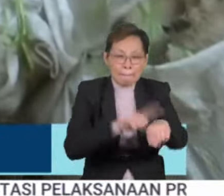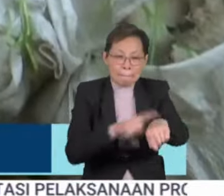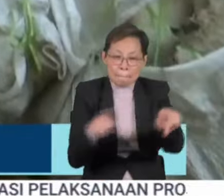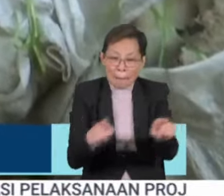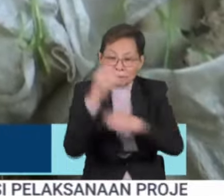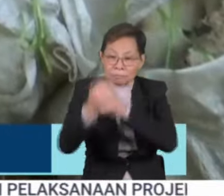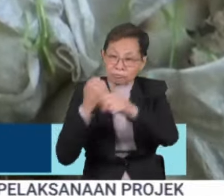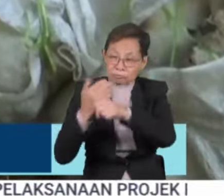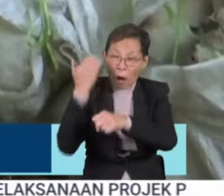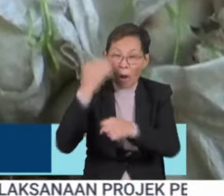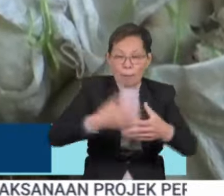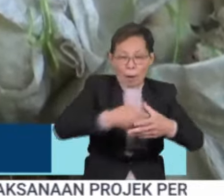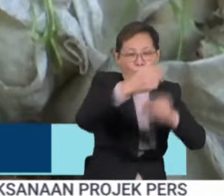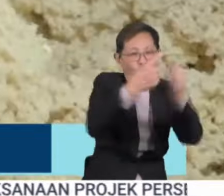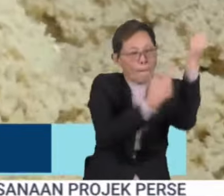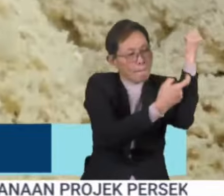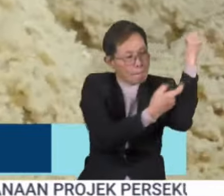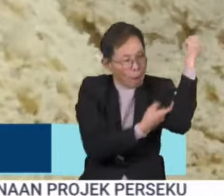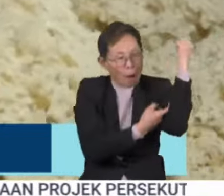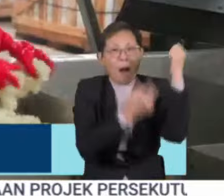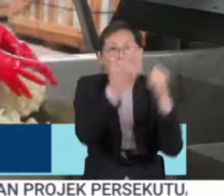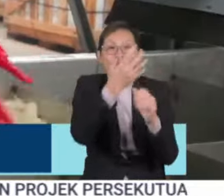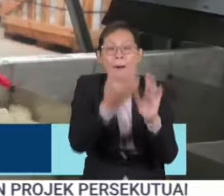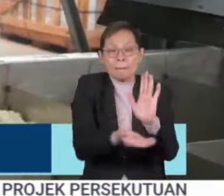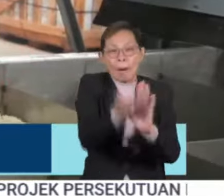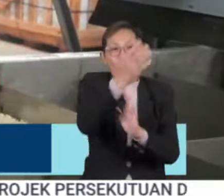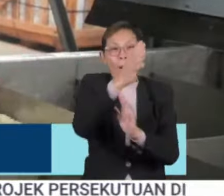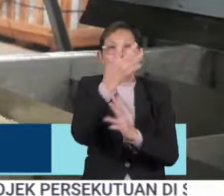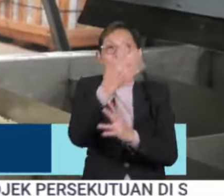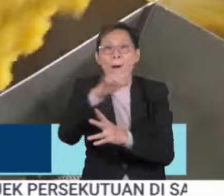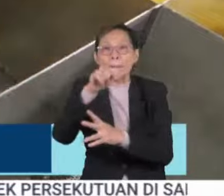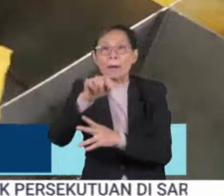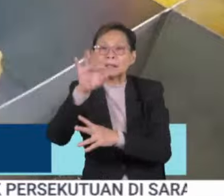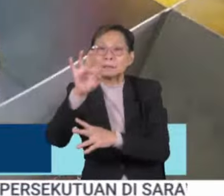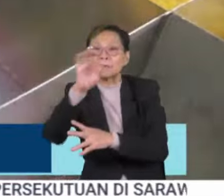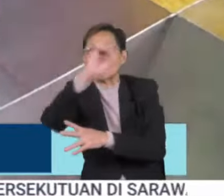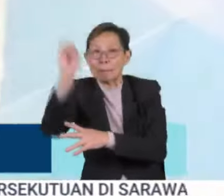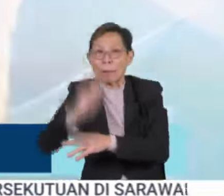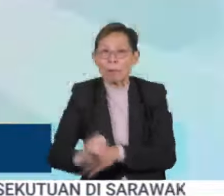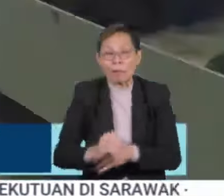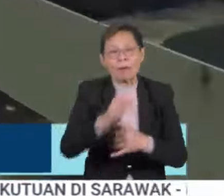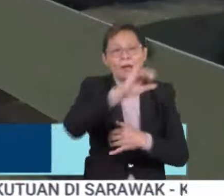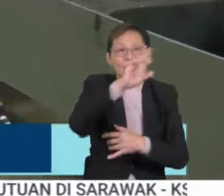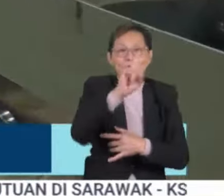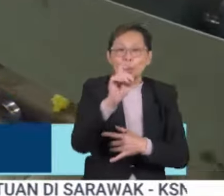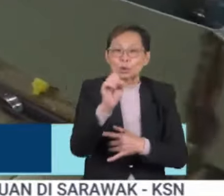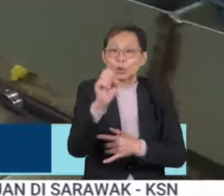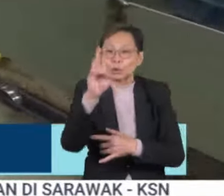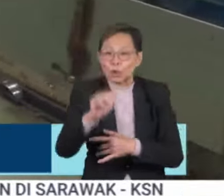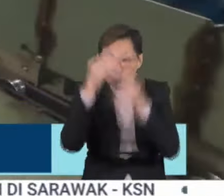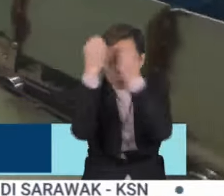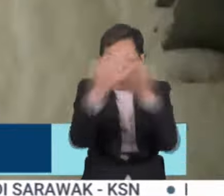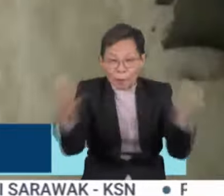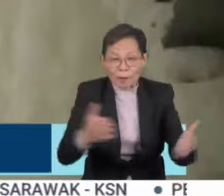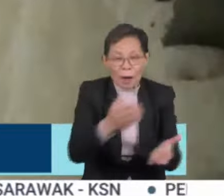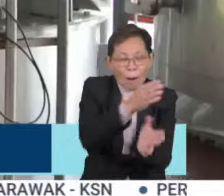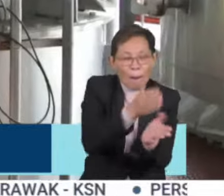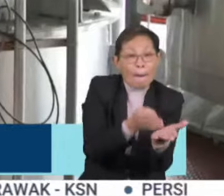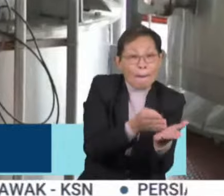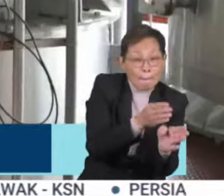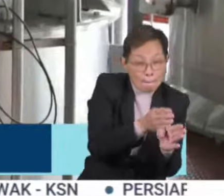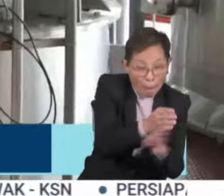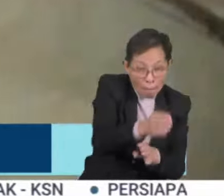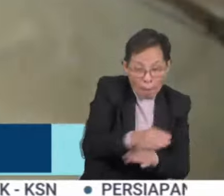lalu, pengeluaran komoditi itu meningkat 14.9%. Jabatan Perangkaan memaklumkan sektor pekebun kecil